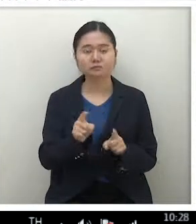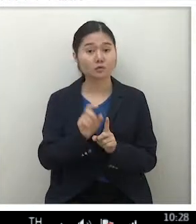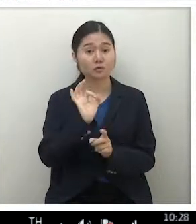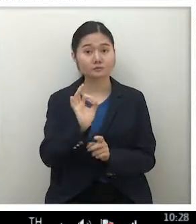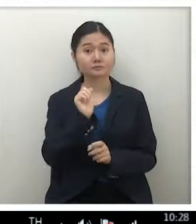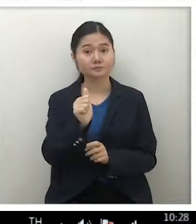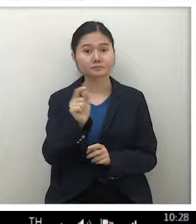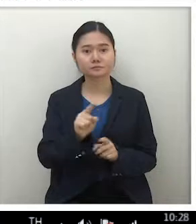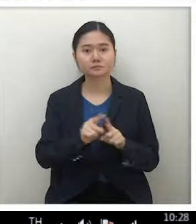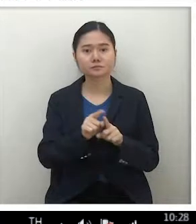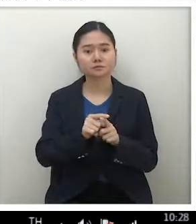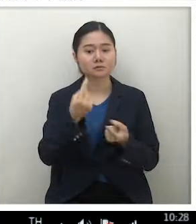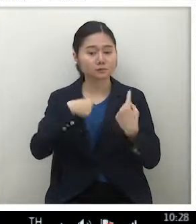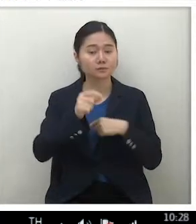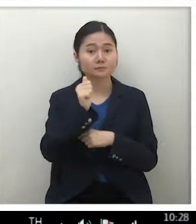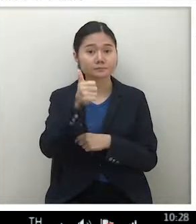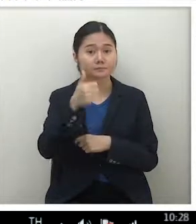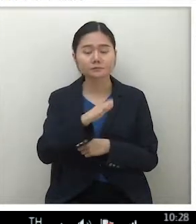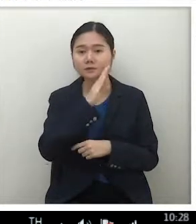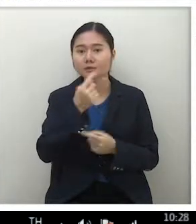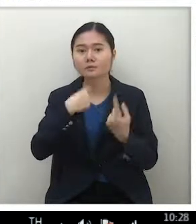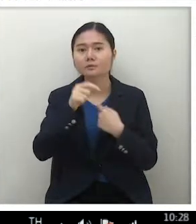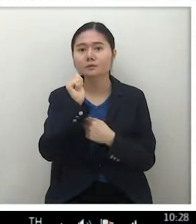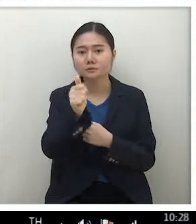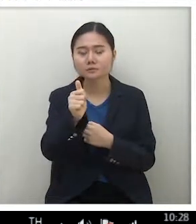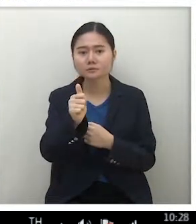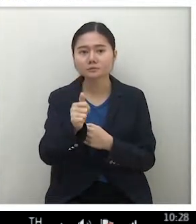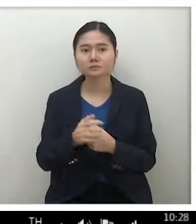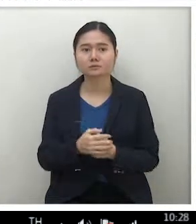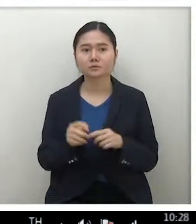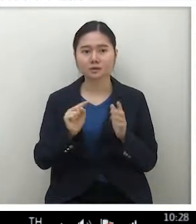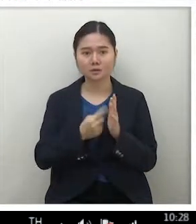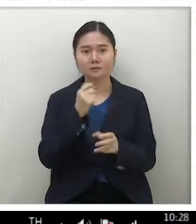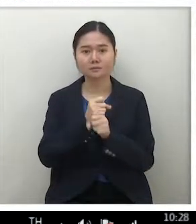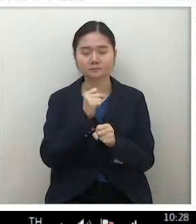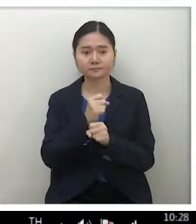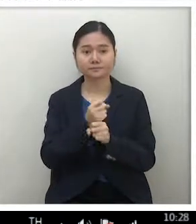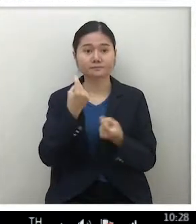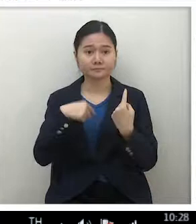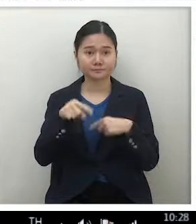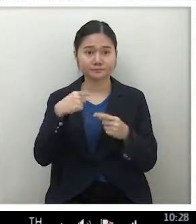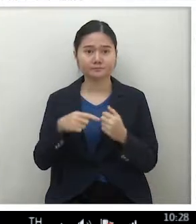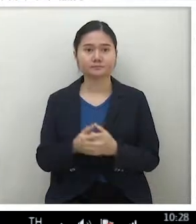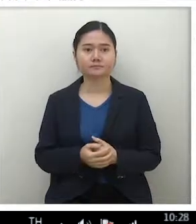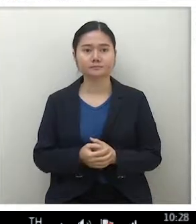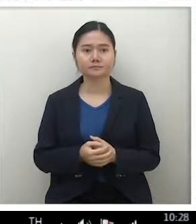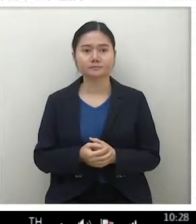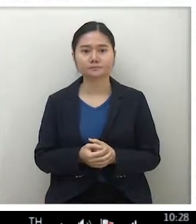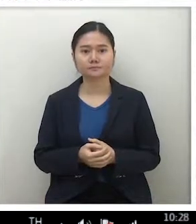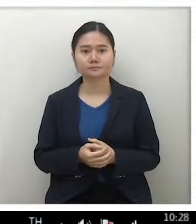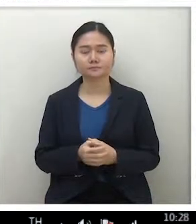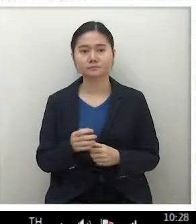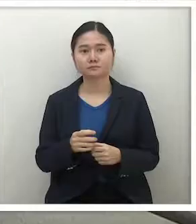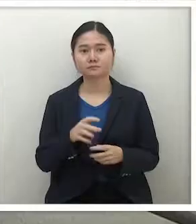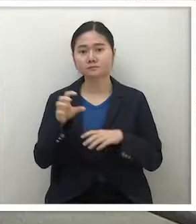ไหมมันขยับได้ไหมถ้าขยับได้เราก็จะเริ่มทำแอนิเมชันกันจัดท่า